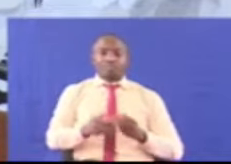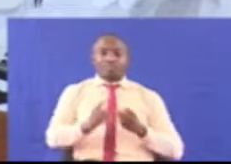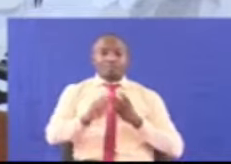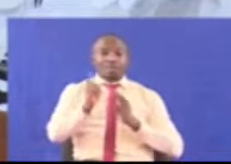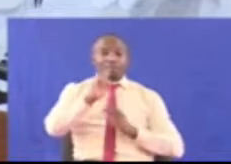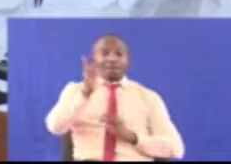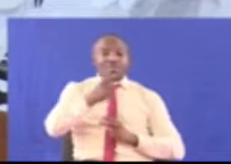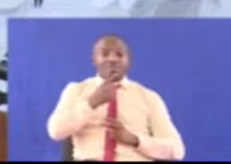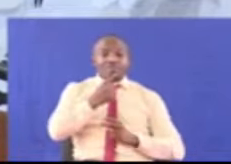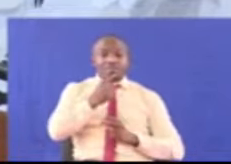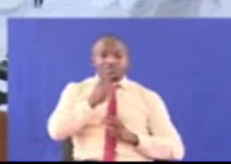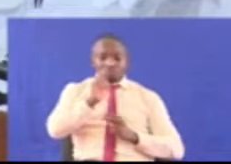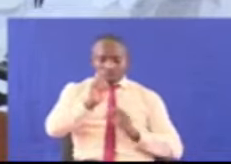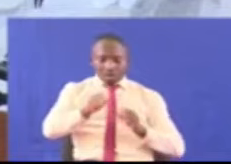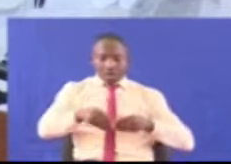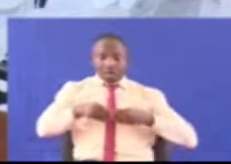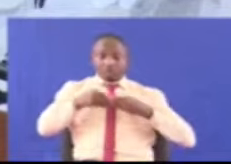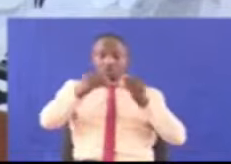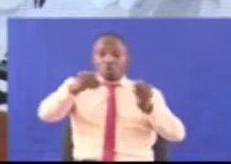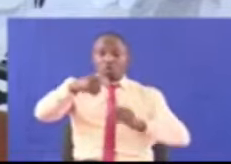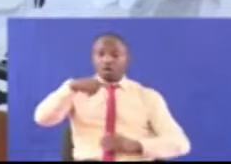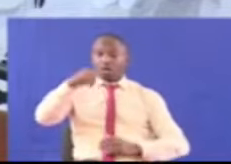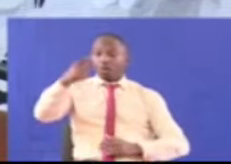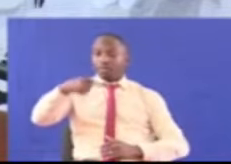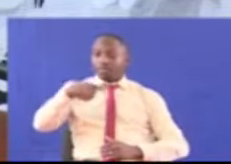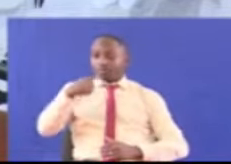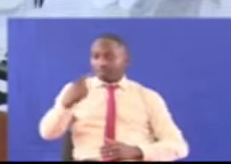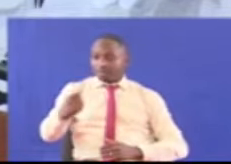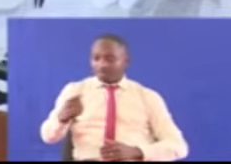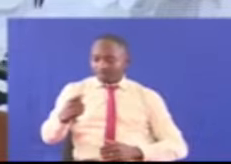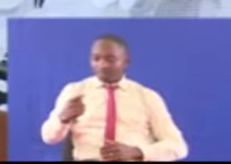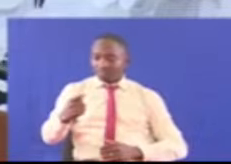Majibu aliyokuwa anayajibu